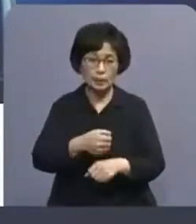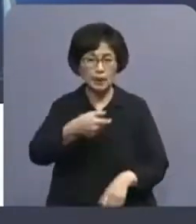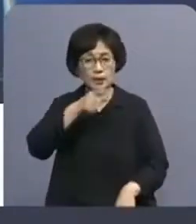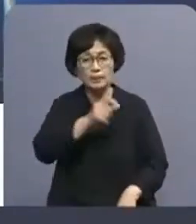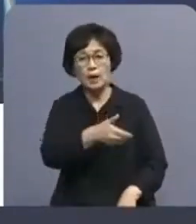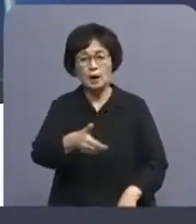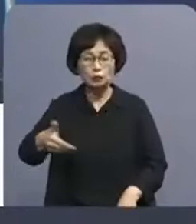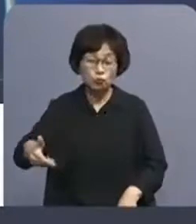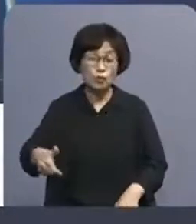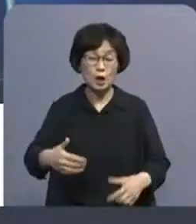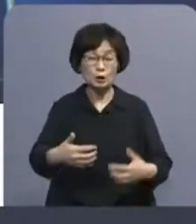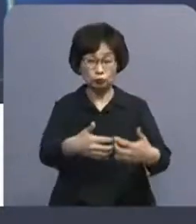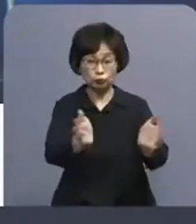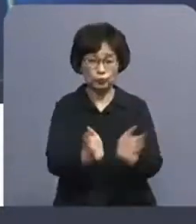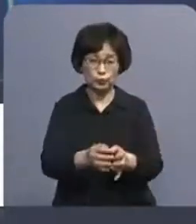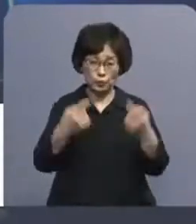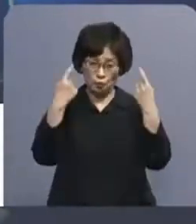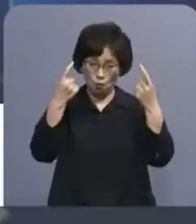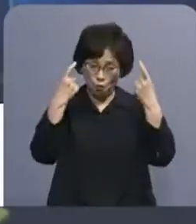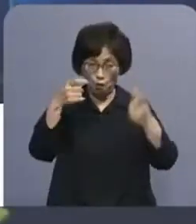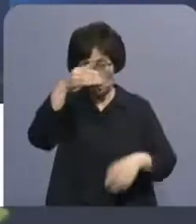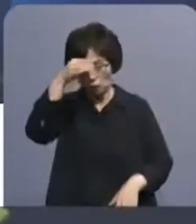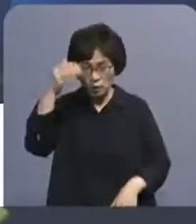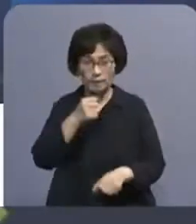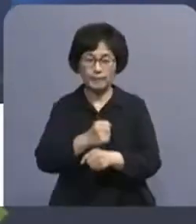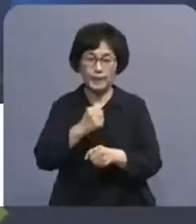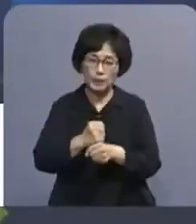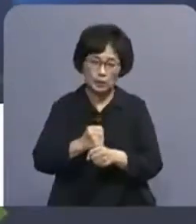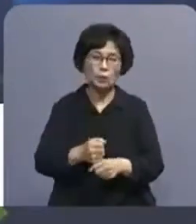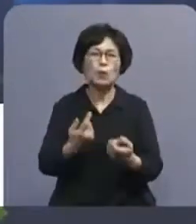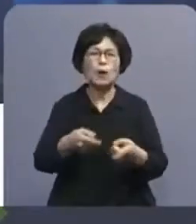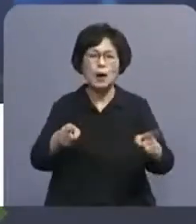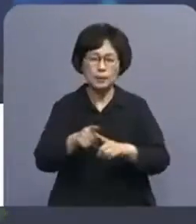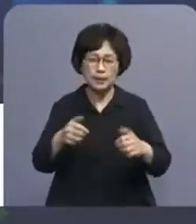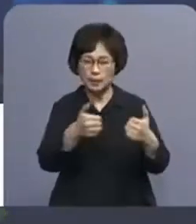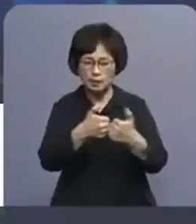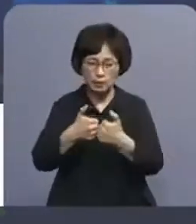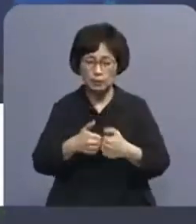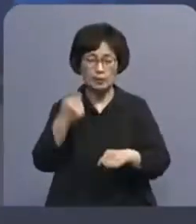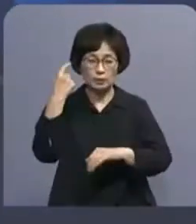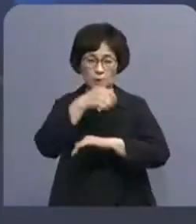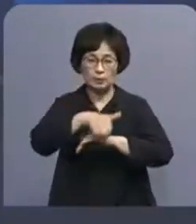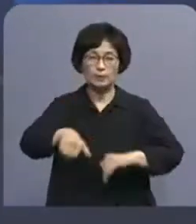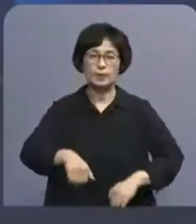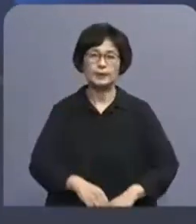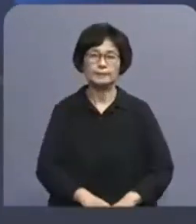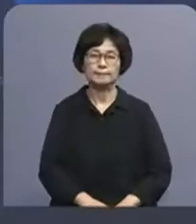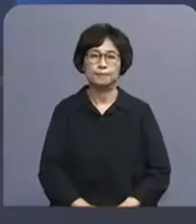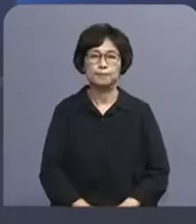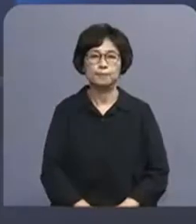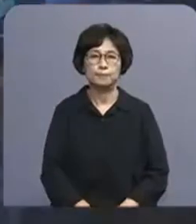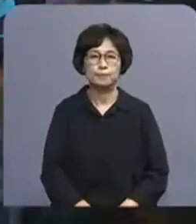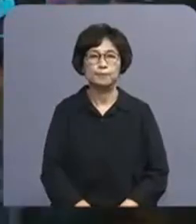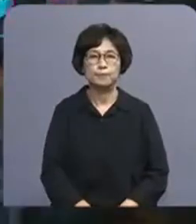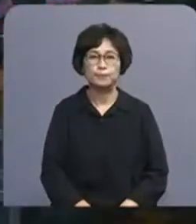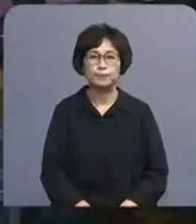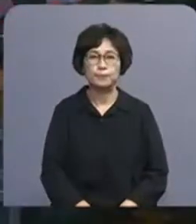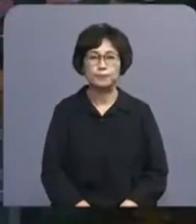중심으로 관광자원화 사업을 추진하고 공동현안을 논의해 나간다는 계획입니다 정민규 기자입니다